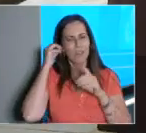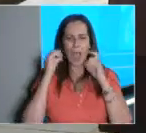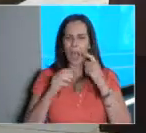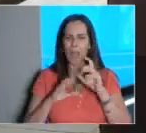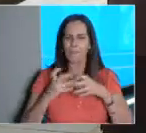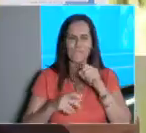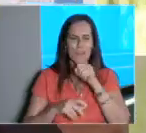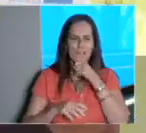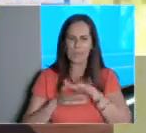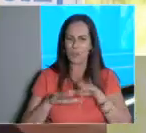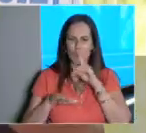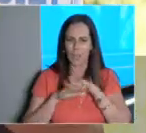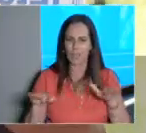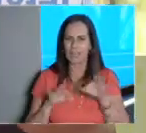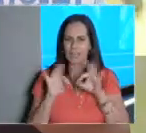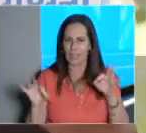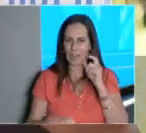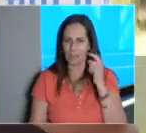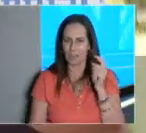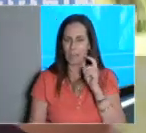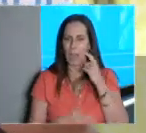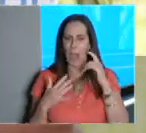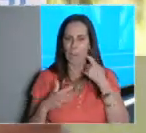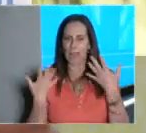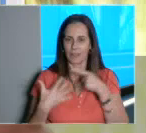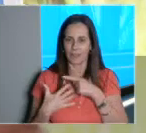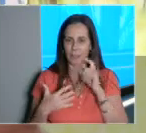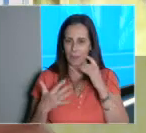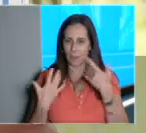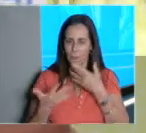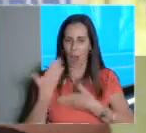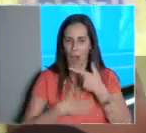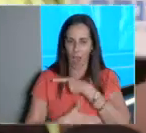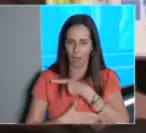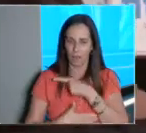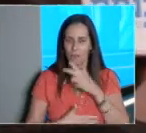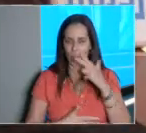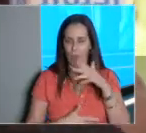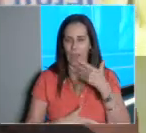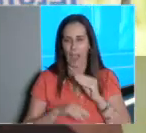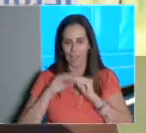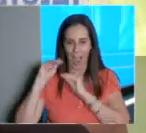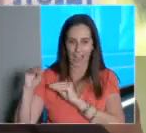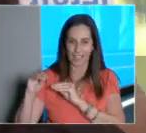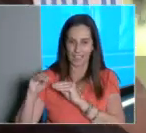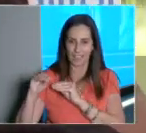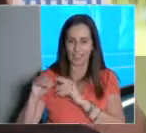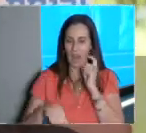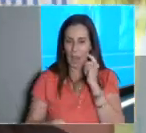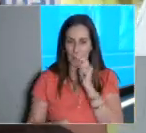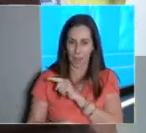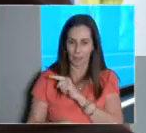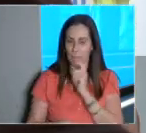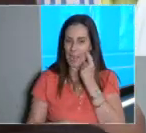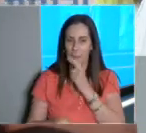שקטה. אז קודם כל התחלתי ברמת אביב, במרכז קליטה 3 שנים, אחר כך עברתי לרמת